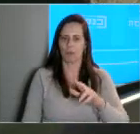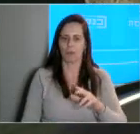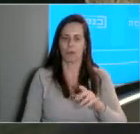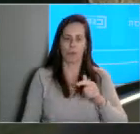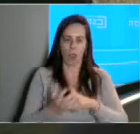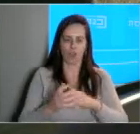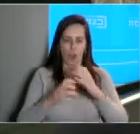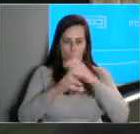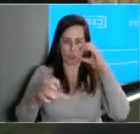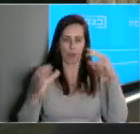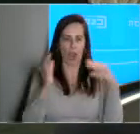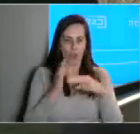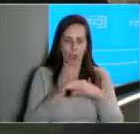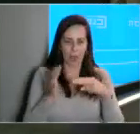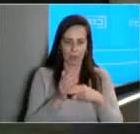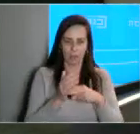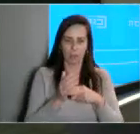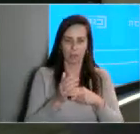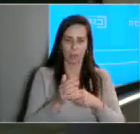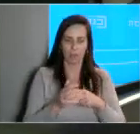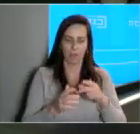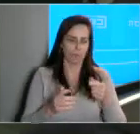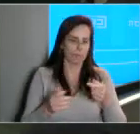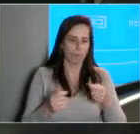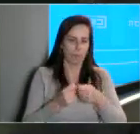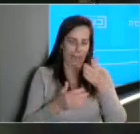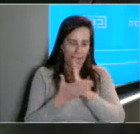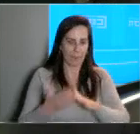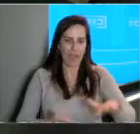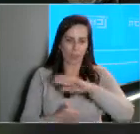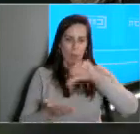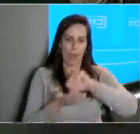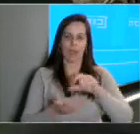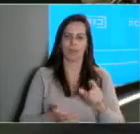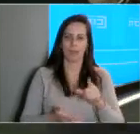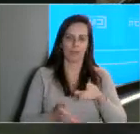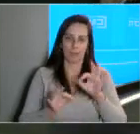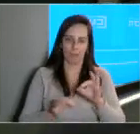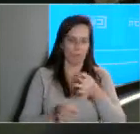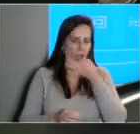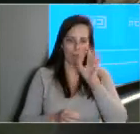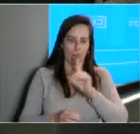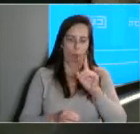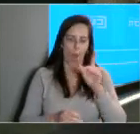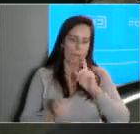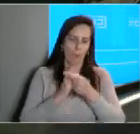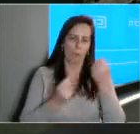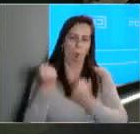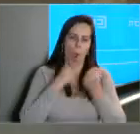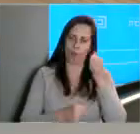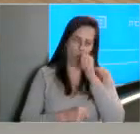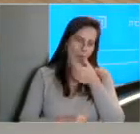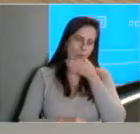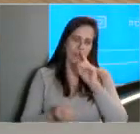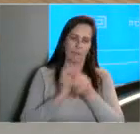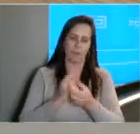because the bus is electric, at least for a certain part of the city. So that is definitely an incentive not to like